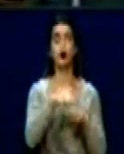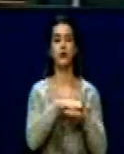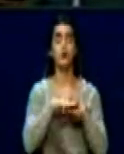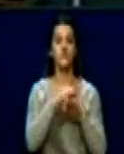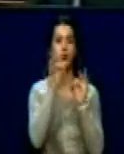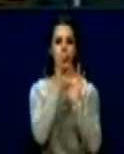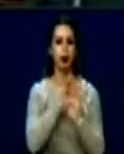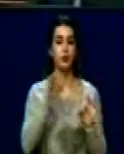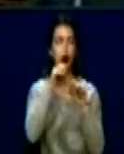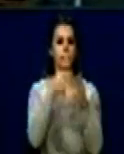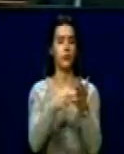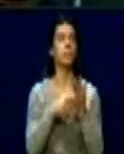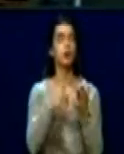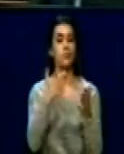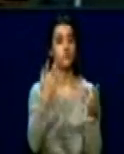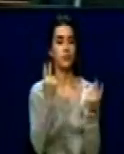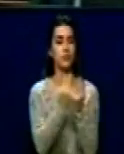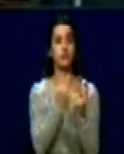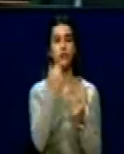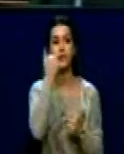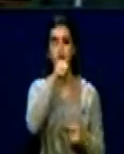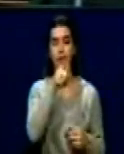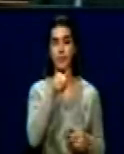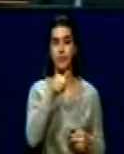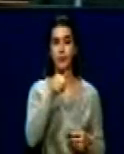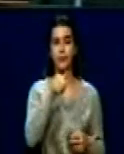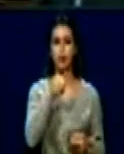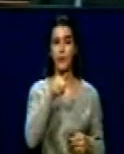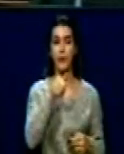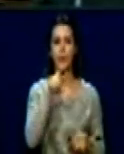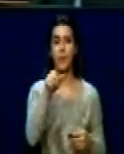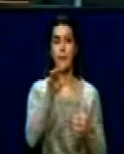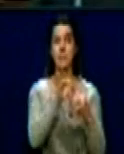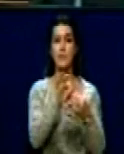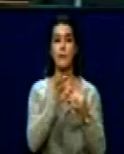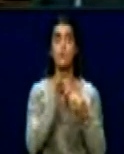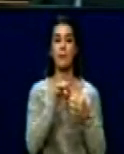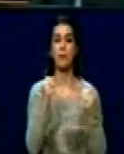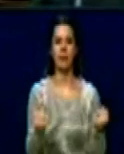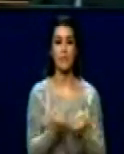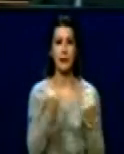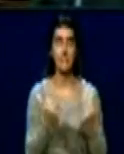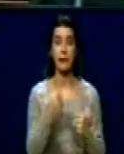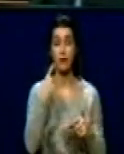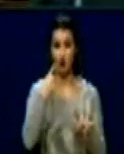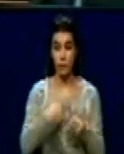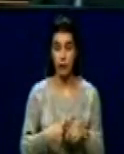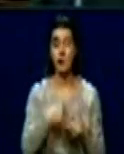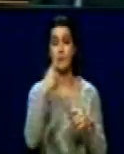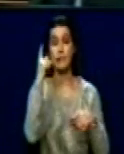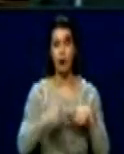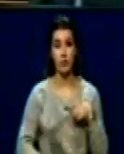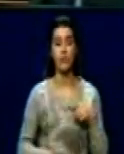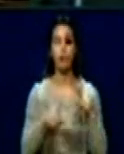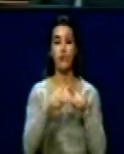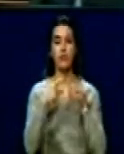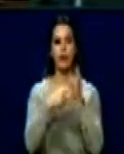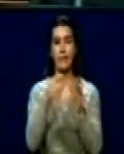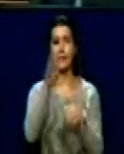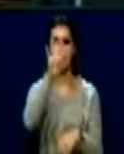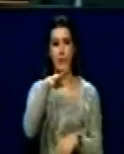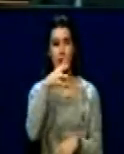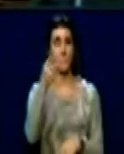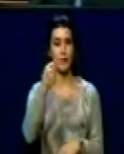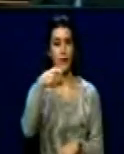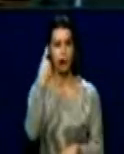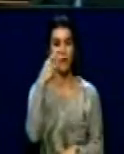në realitet apo në një trend që do ta përcjellte të njëjtin aktivitet. Dhe për fund, për sa i përket tabelës ne,